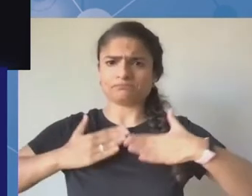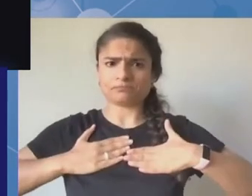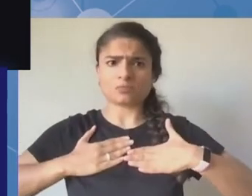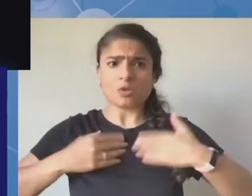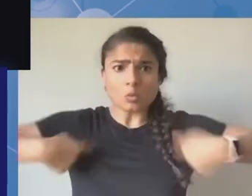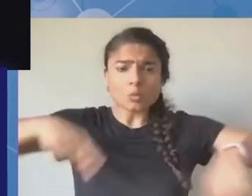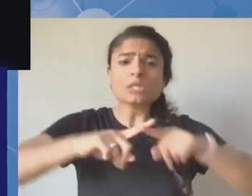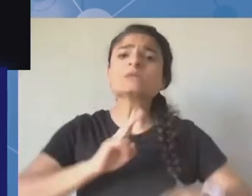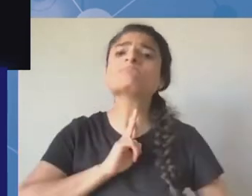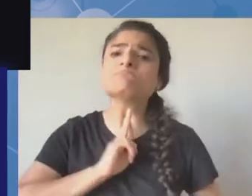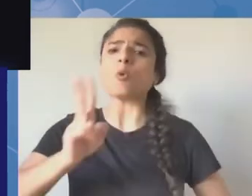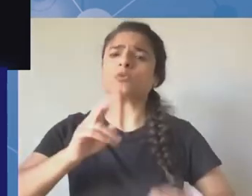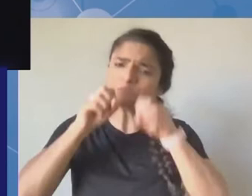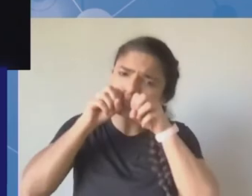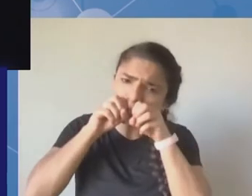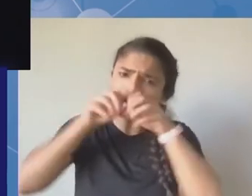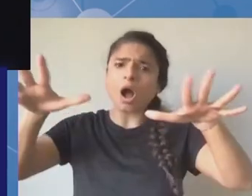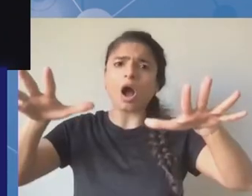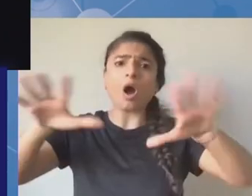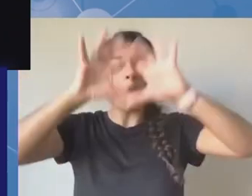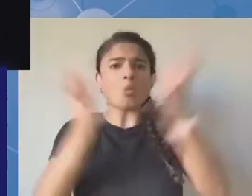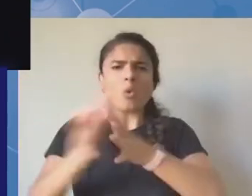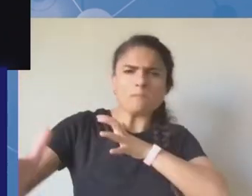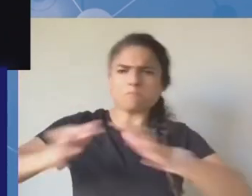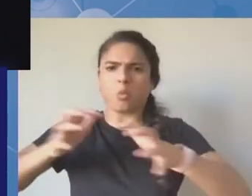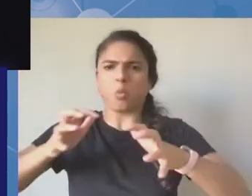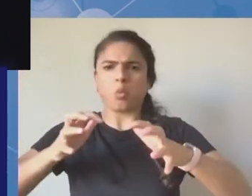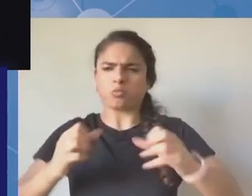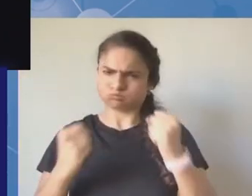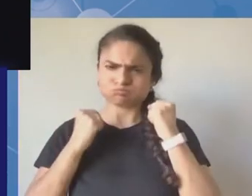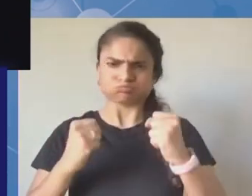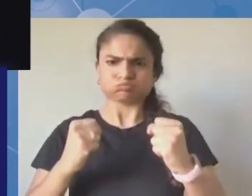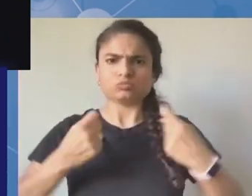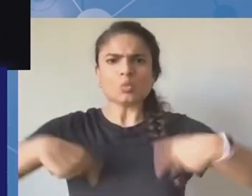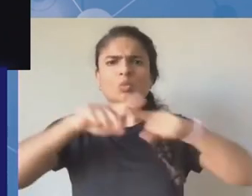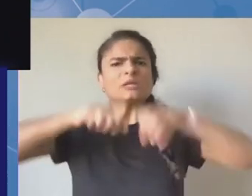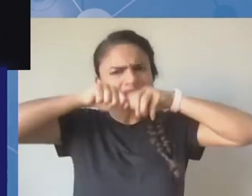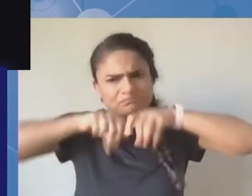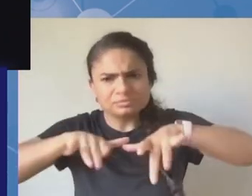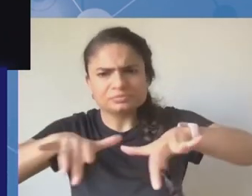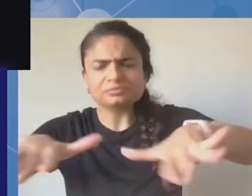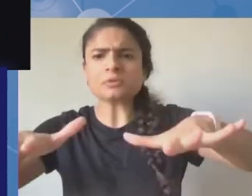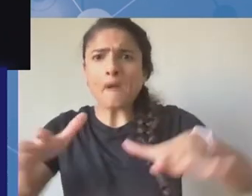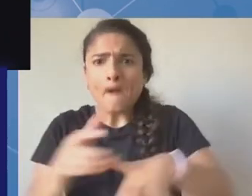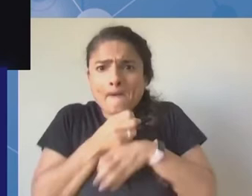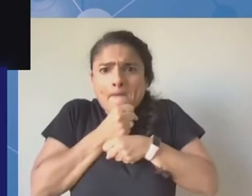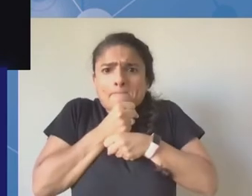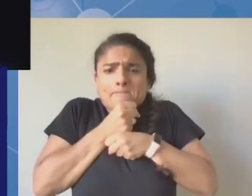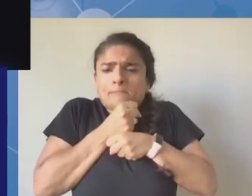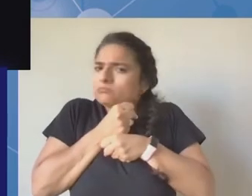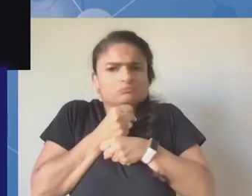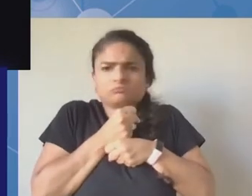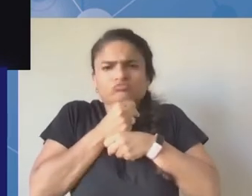الأطراف والشمولية. أنا شخصيا شاهد على أن الإنترنت له قوة